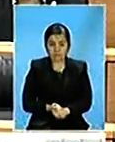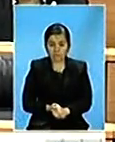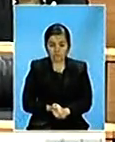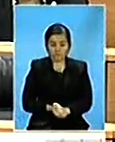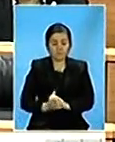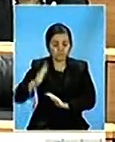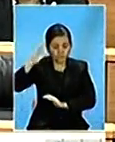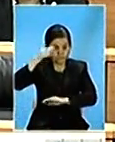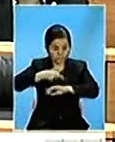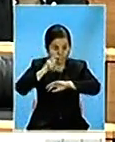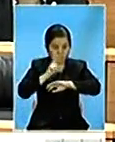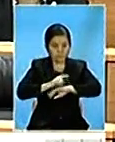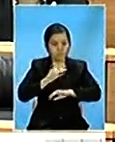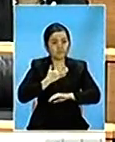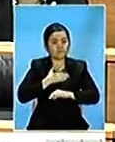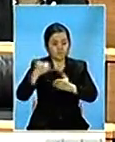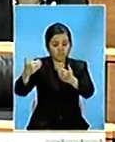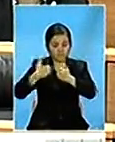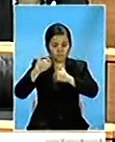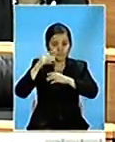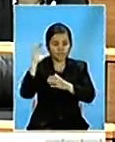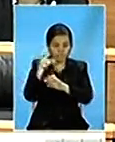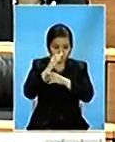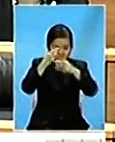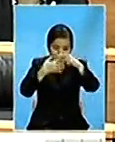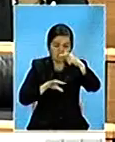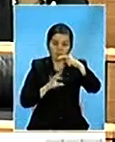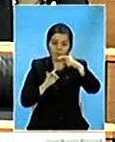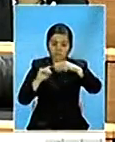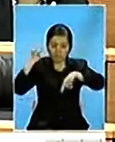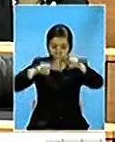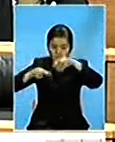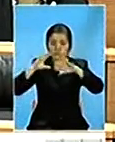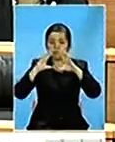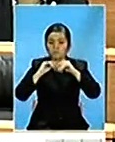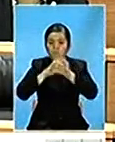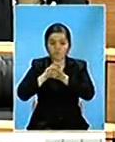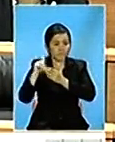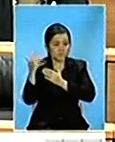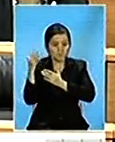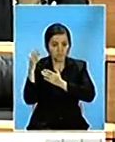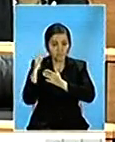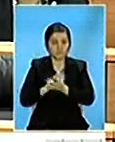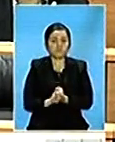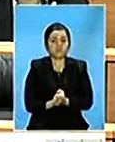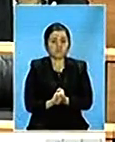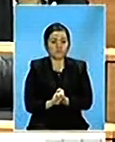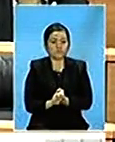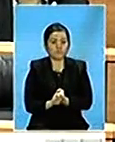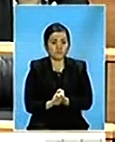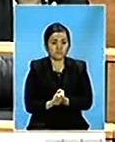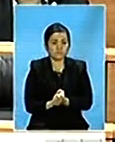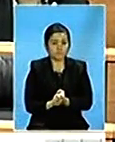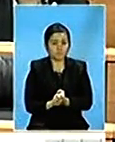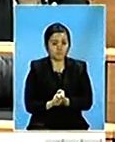ท่านประธานที่เคารพครับผมประท้วงท่านประธานตามข้อบังคับข้อ8นะท่านประธานไม่ได้ควบคุมการประชุมนะครับท่านอดีตรัฐมนตรี ม่ได้เ